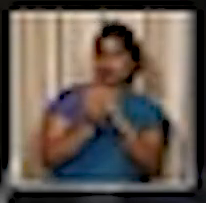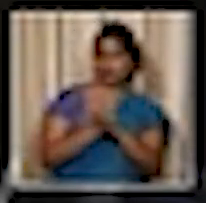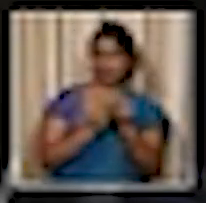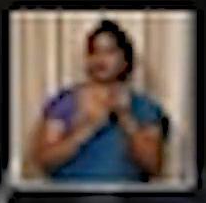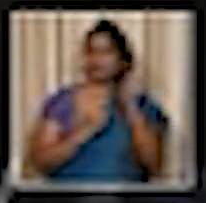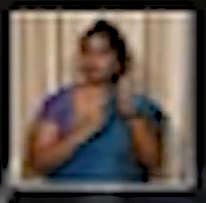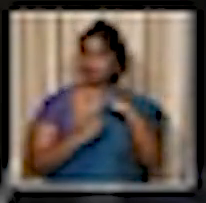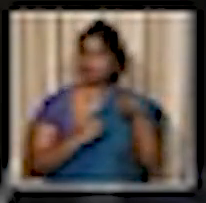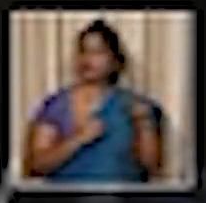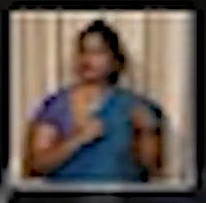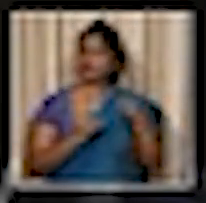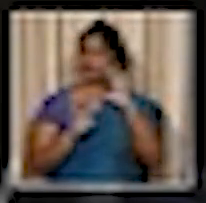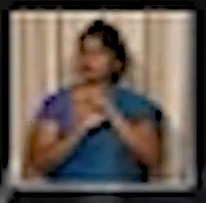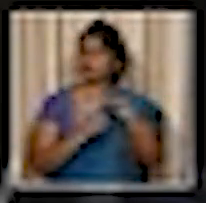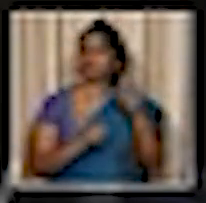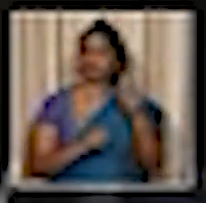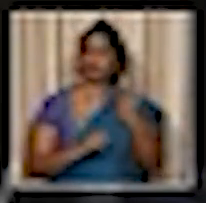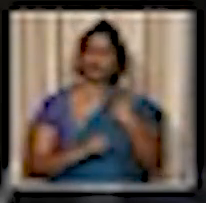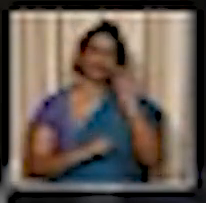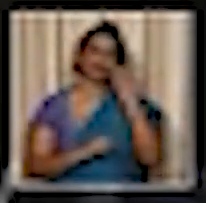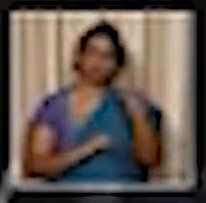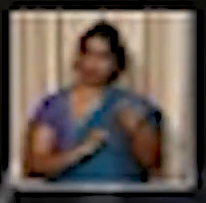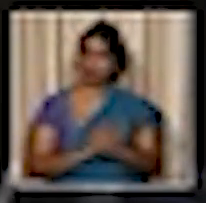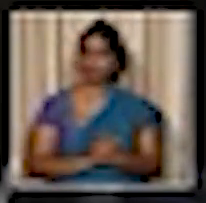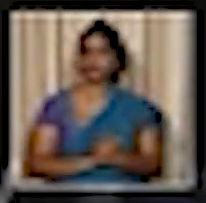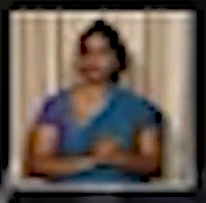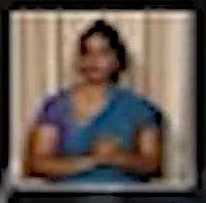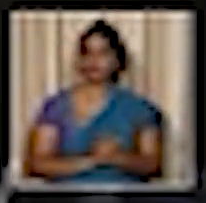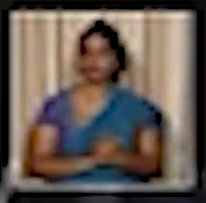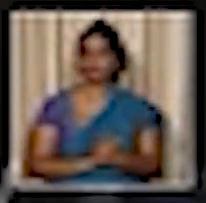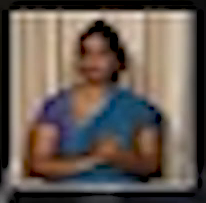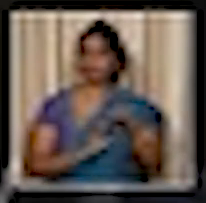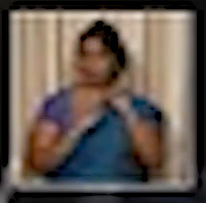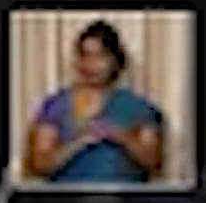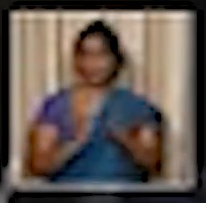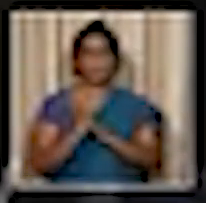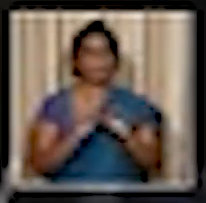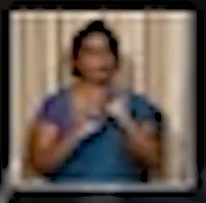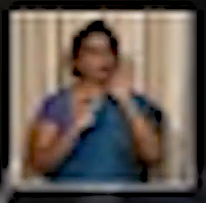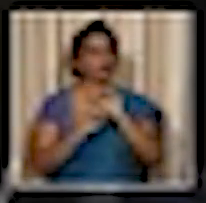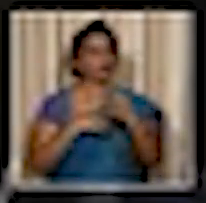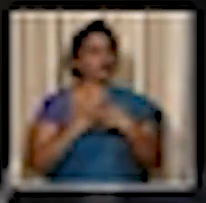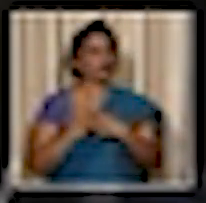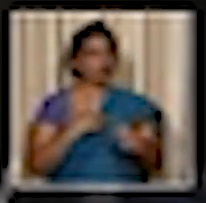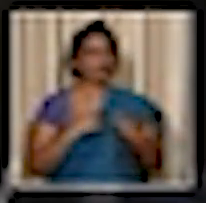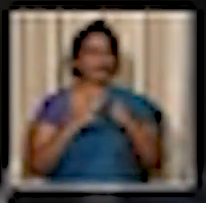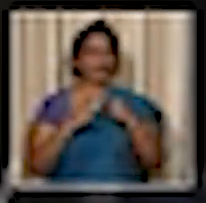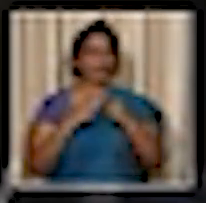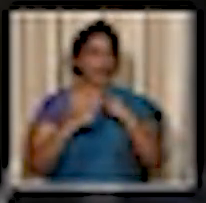ඇති බව එම නිවේදනය මගින්ම තහවුරු කොට ඇත. එම මාධ්‍ය නිවේදනයේ පිටපතක් එක්